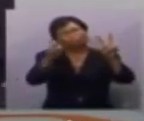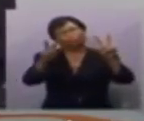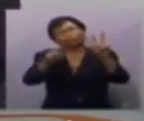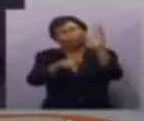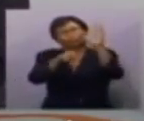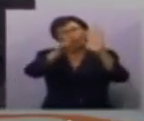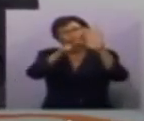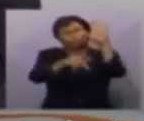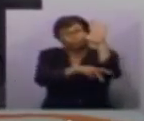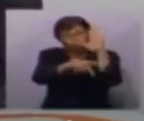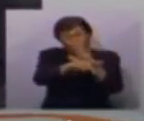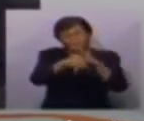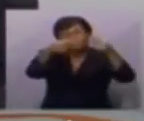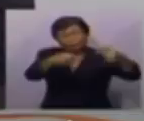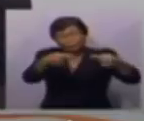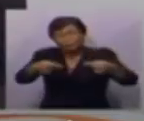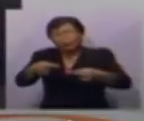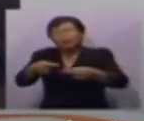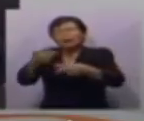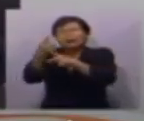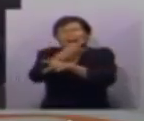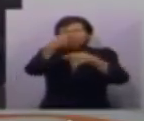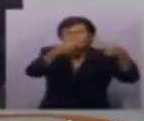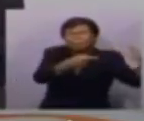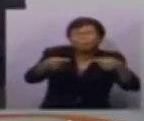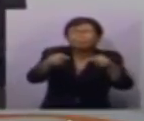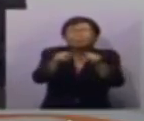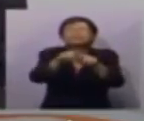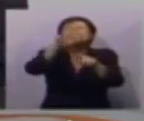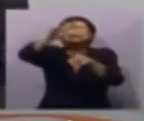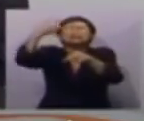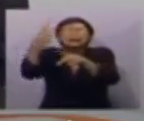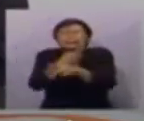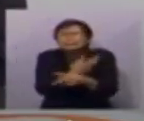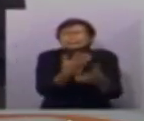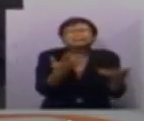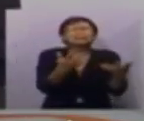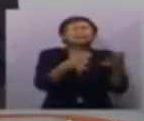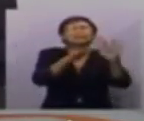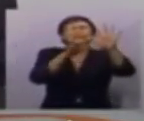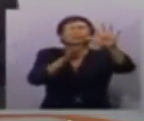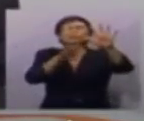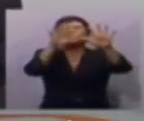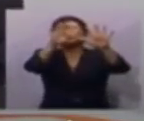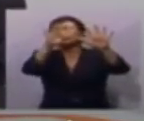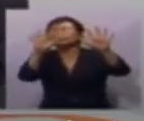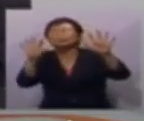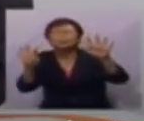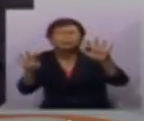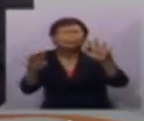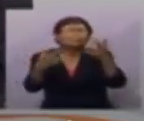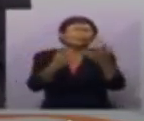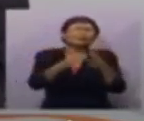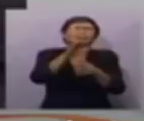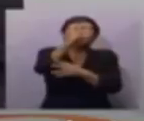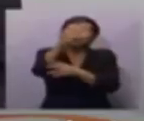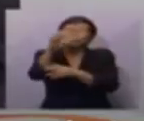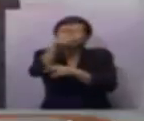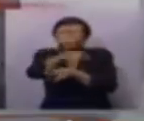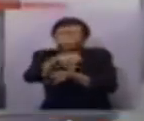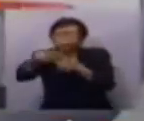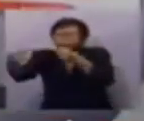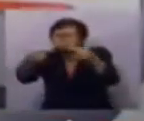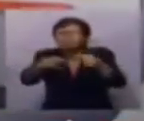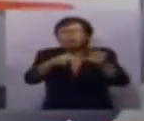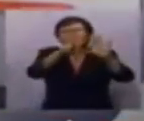kerusi parlimen, tetapi yang bertanding pada kali ini macam tiga kali ganda, 590 hampir 600 orang. Di